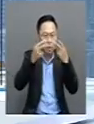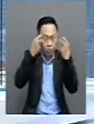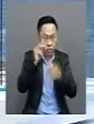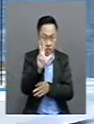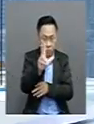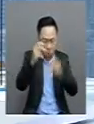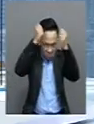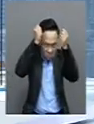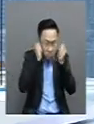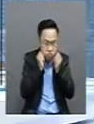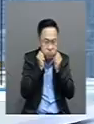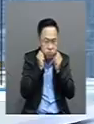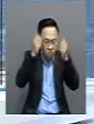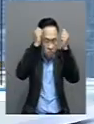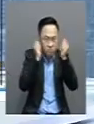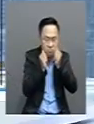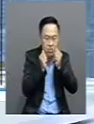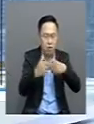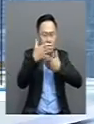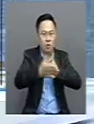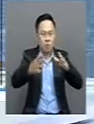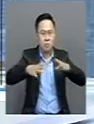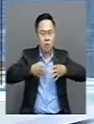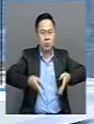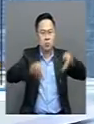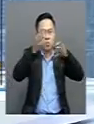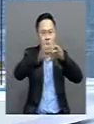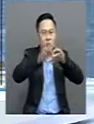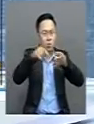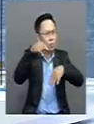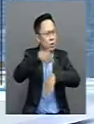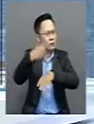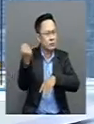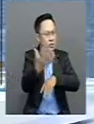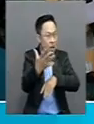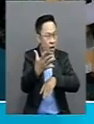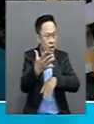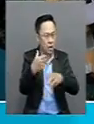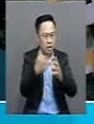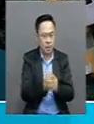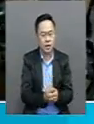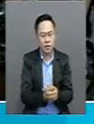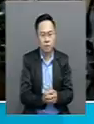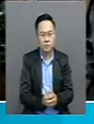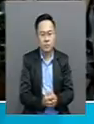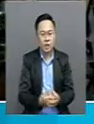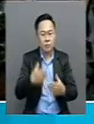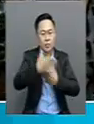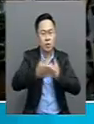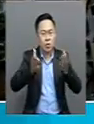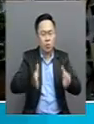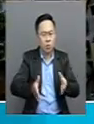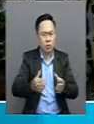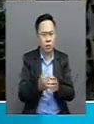นสวมหมวกโม่งแล้วก็บุกเข้าไปในห้องพักคอนโดตอนประมาณสักตีห้าซึ่งเป็นกลุ่มคนพัก